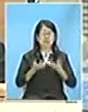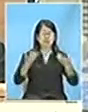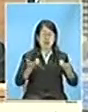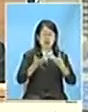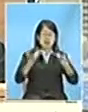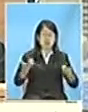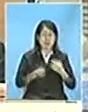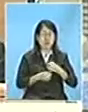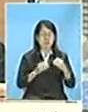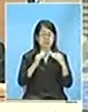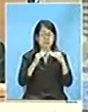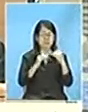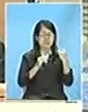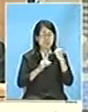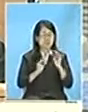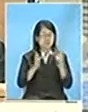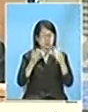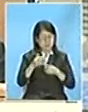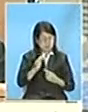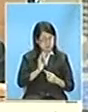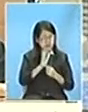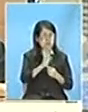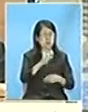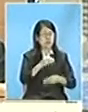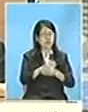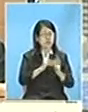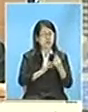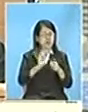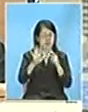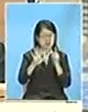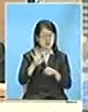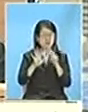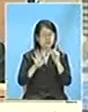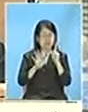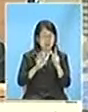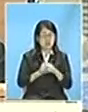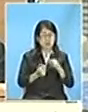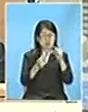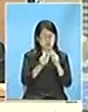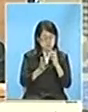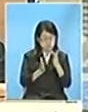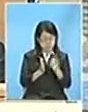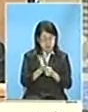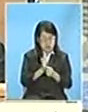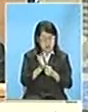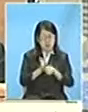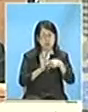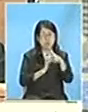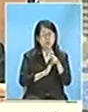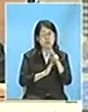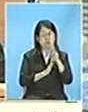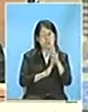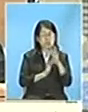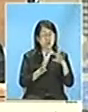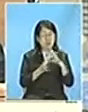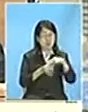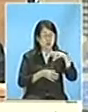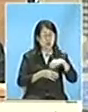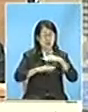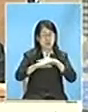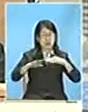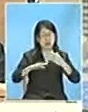พื่อจะให้นะในการแก้ไขร่างพระราชบัญญัติสถาบันการพัฒนาฉบับเดิมเนี่ยเมื่อ